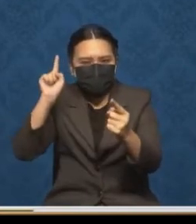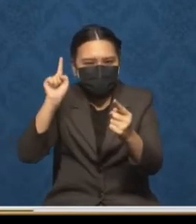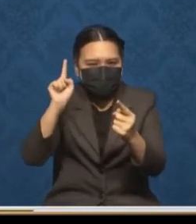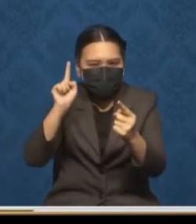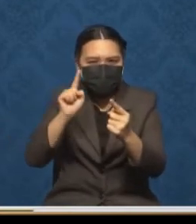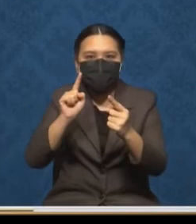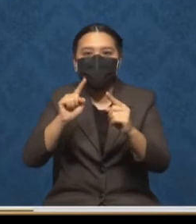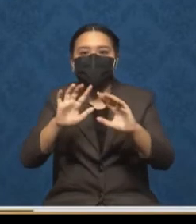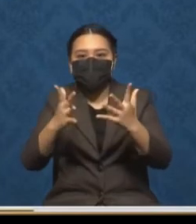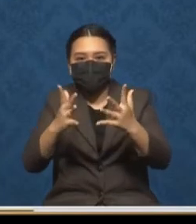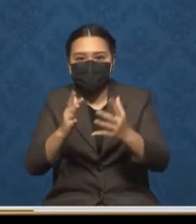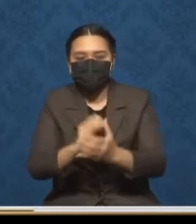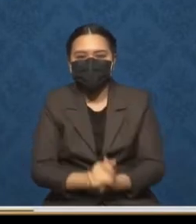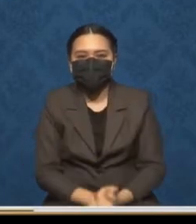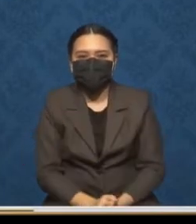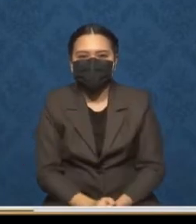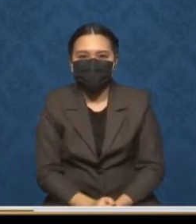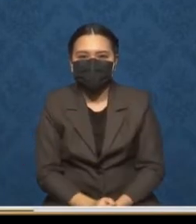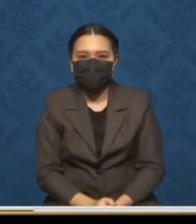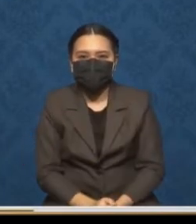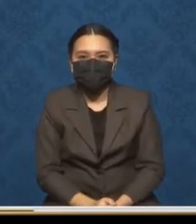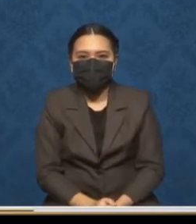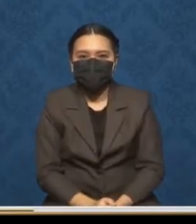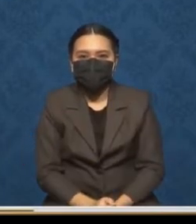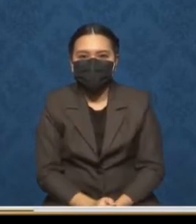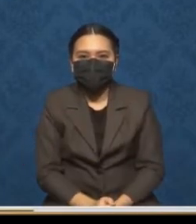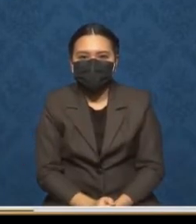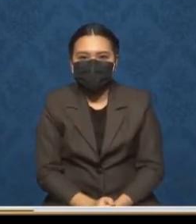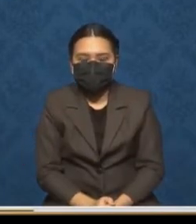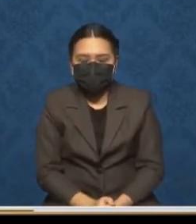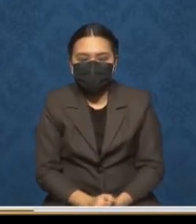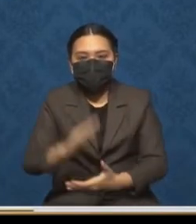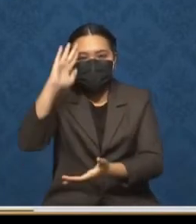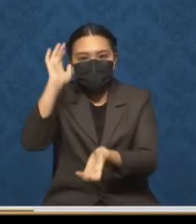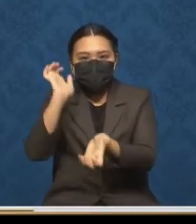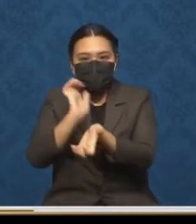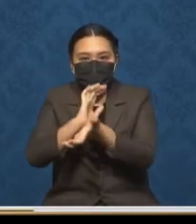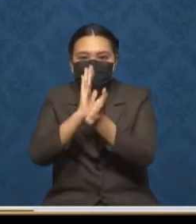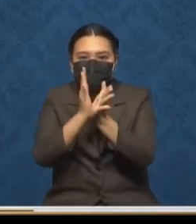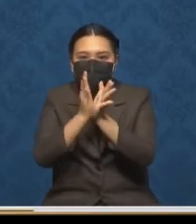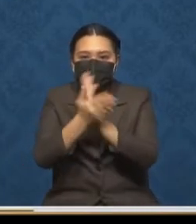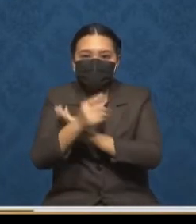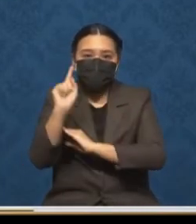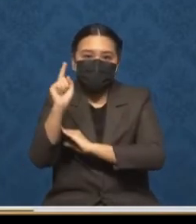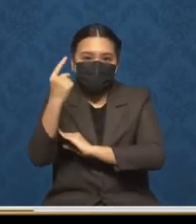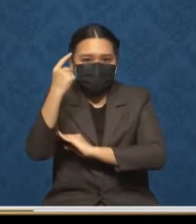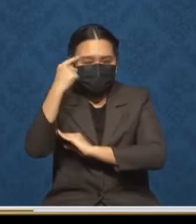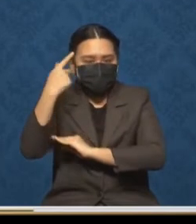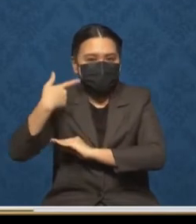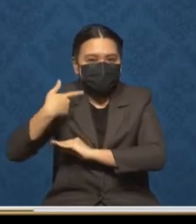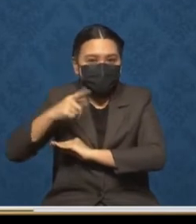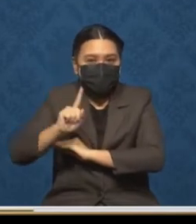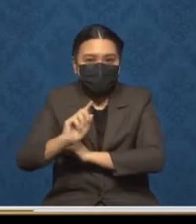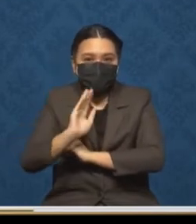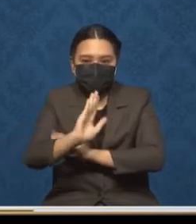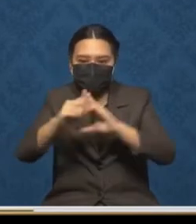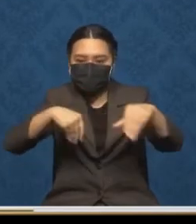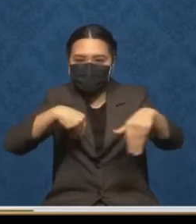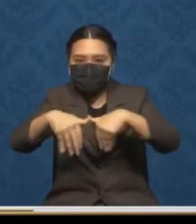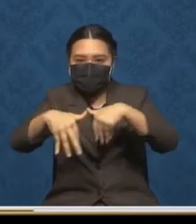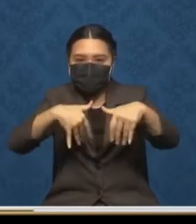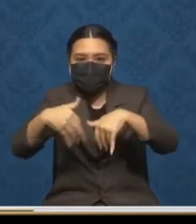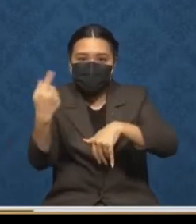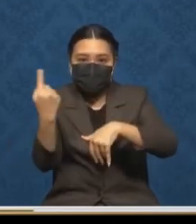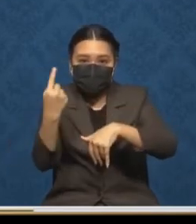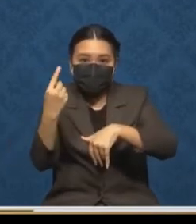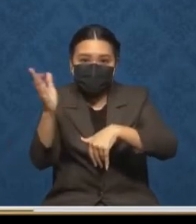ได้กเรีนธรมทานแล้วก็การที่เราไดมกปฏิรูปตำรวจอย่เปรปทําประโยชน์นอกจากจะเกิดกพนมาชนแล้วก็ยงเกิดกั